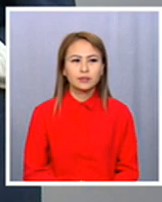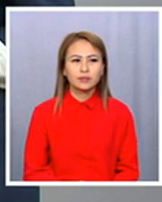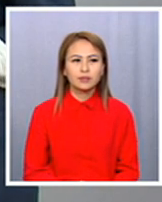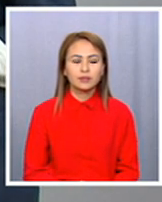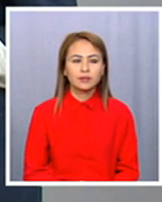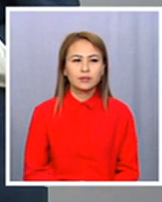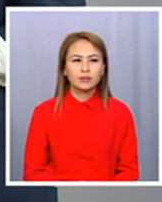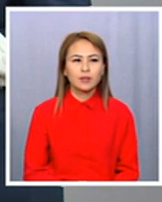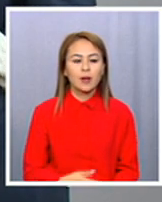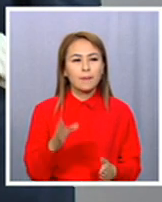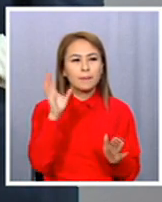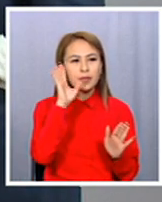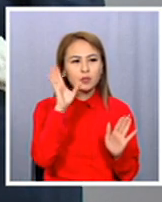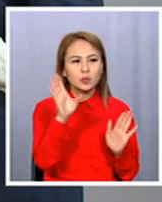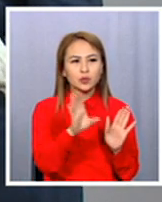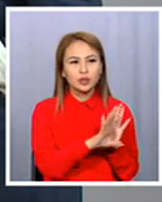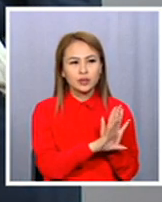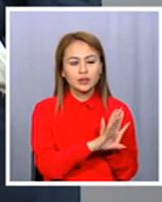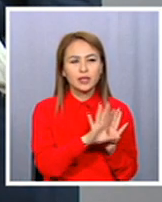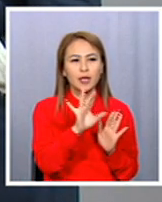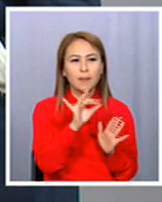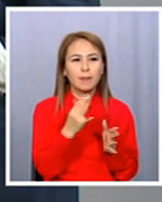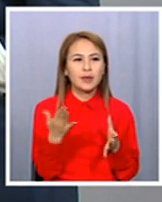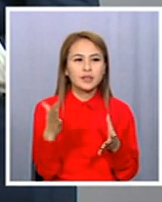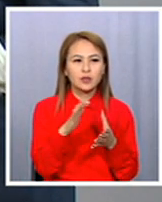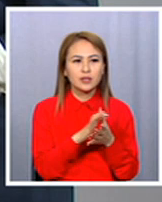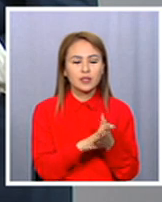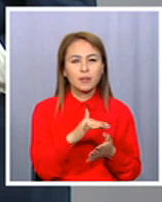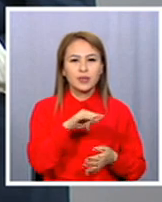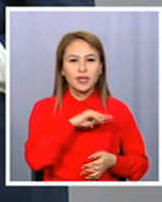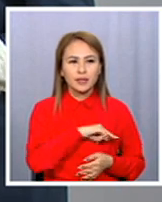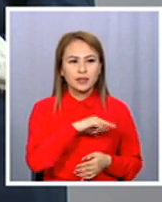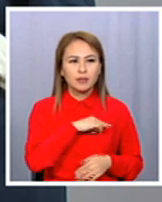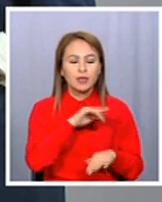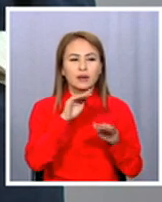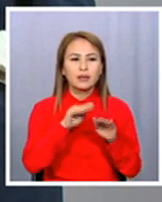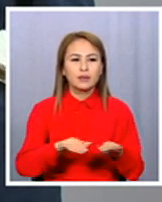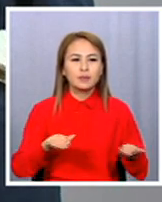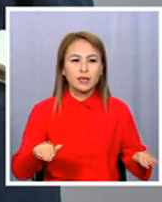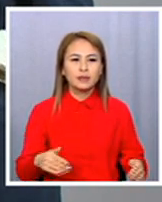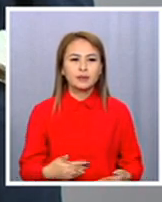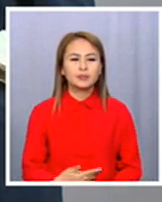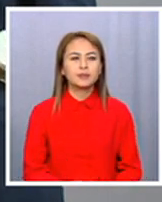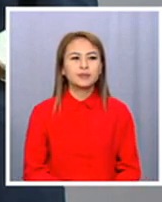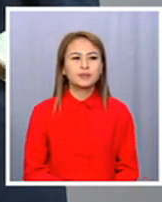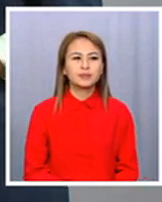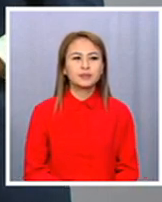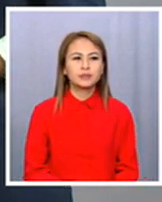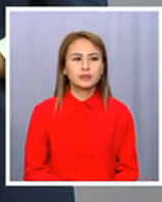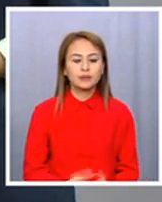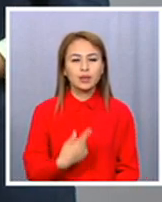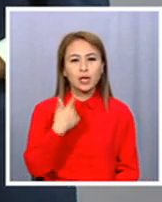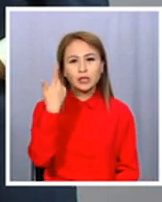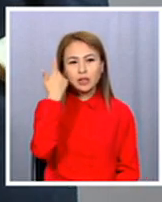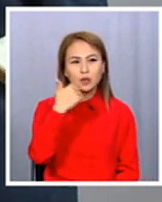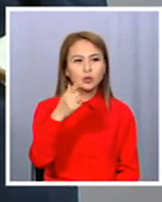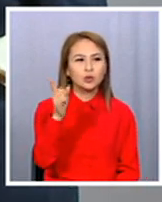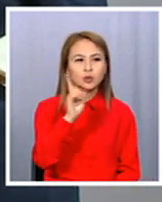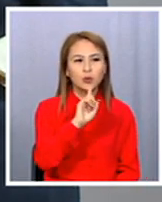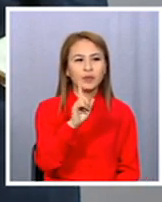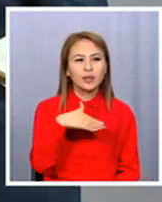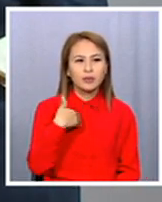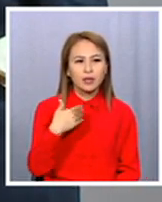Итак, послушайте и познакомьтесь с мнением ребят. Я знаю,